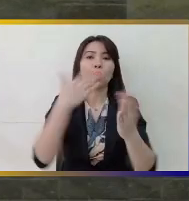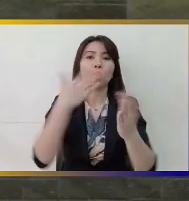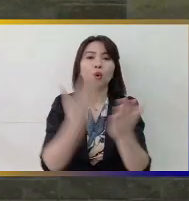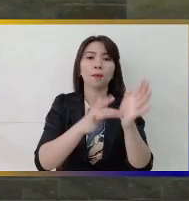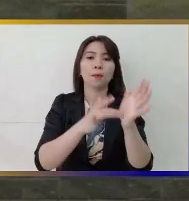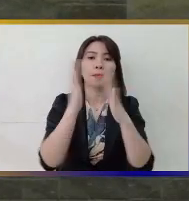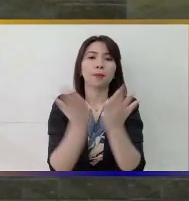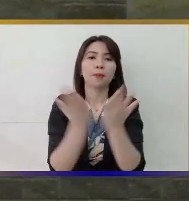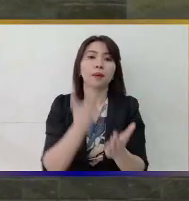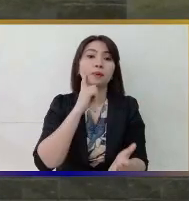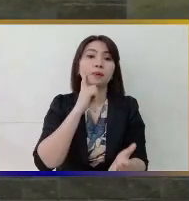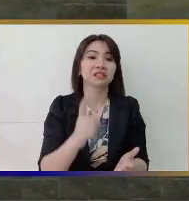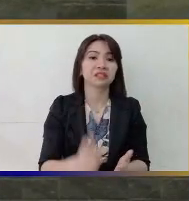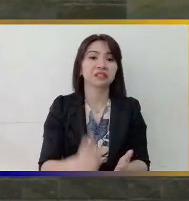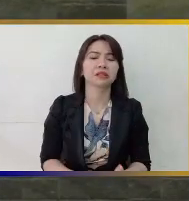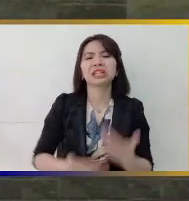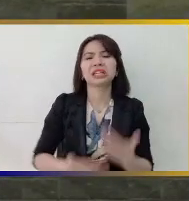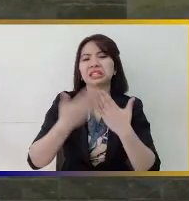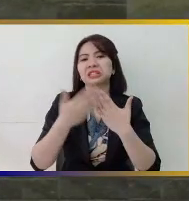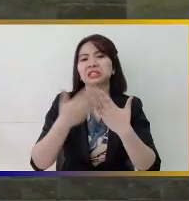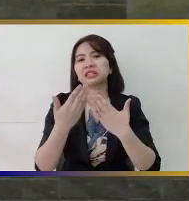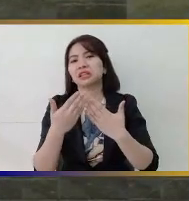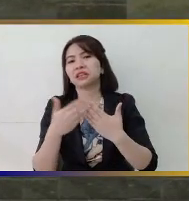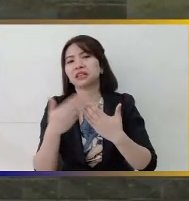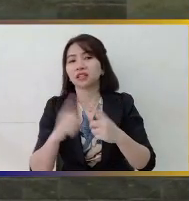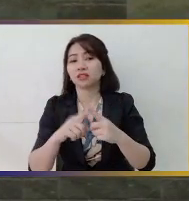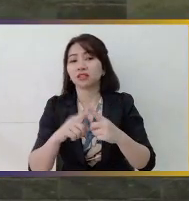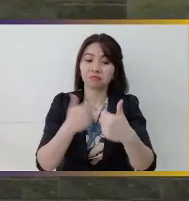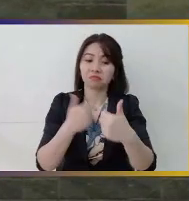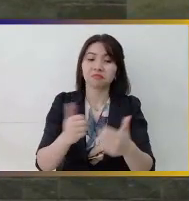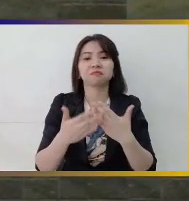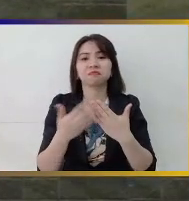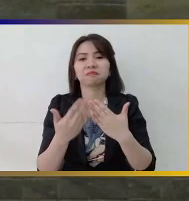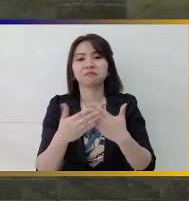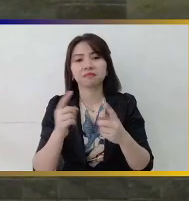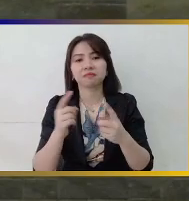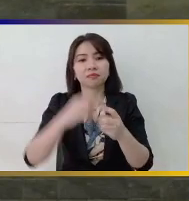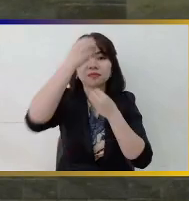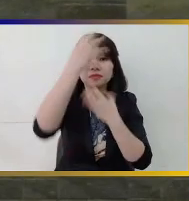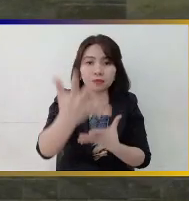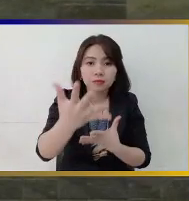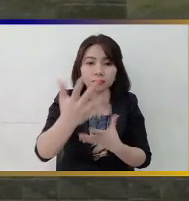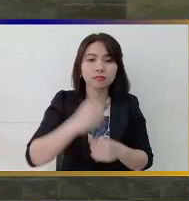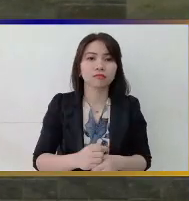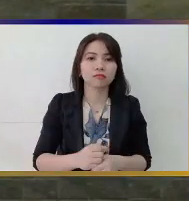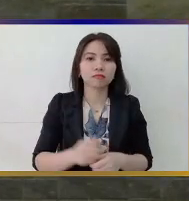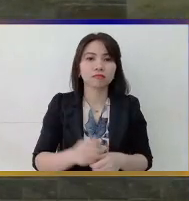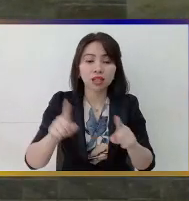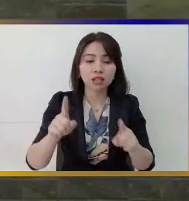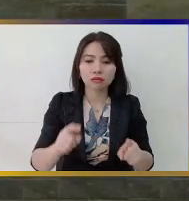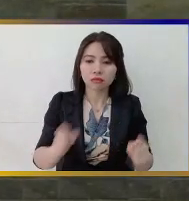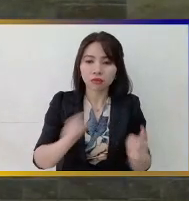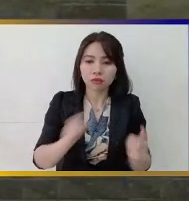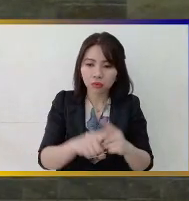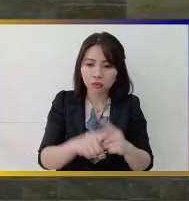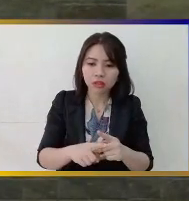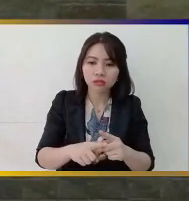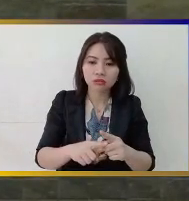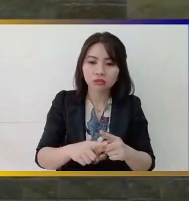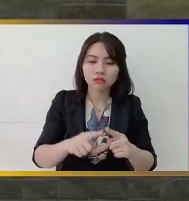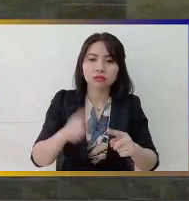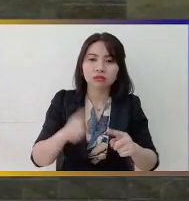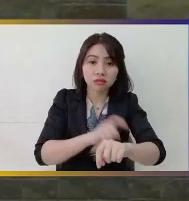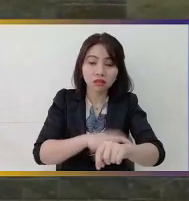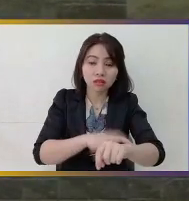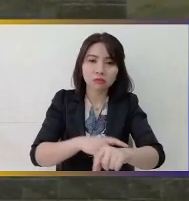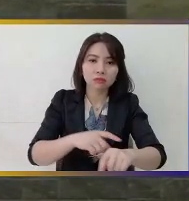dali nating sundin. Pero habang tumatagal tayo, alam ng Diablo na pakikinabangan ka ng Diyos. So ang Diablo